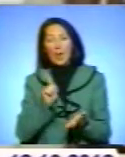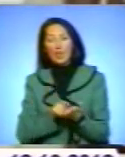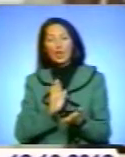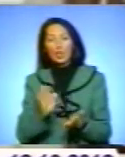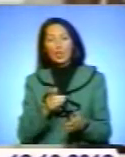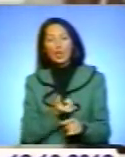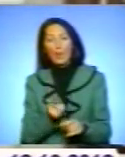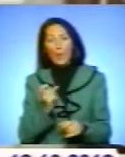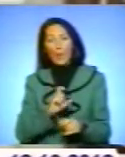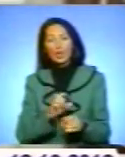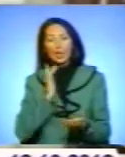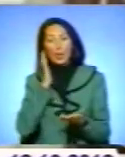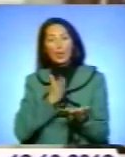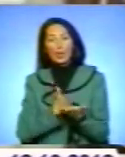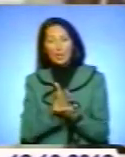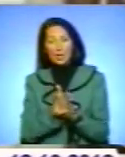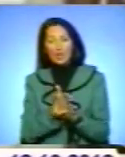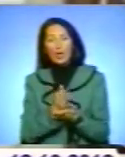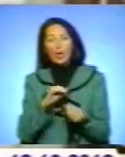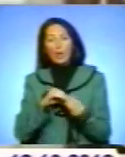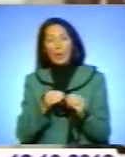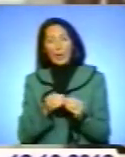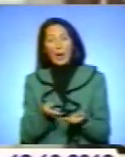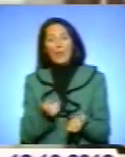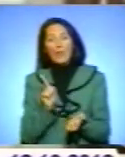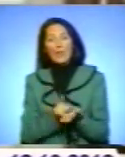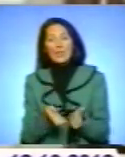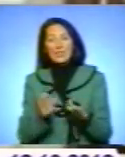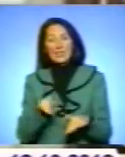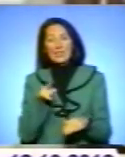політичною доцільністю. І повинен залишатися тією